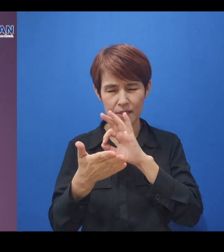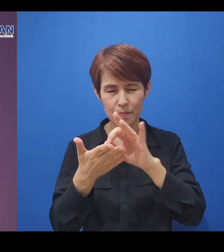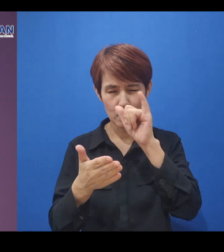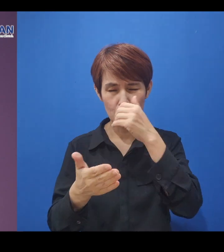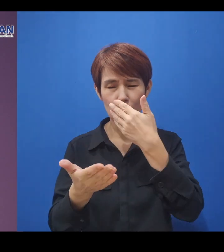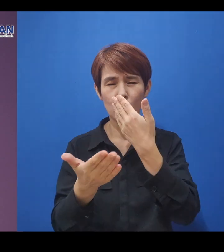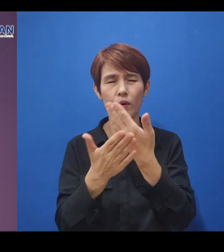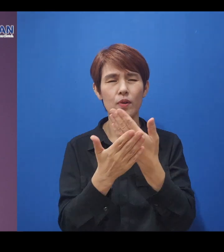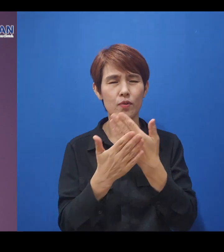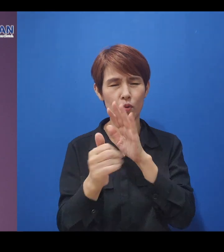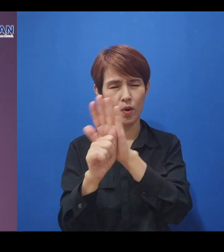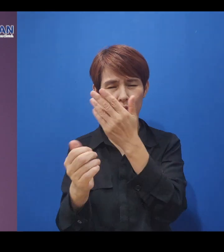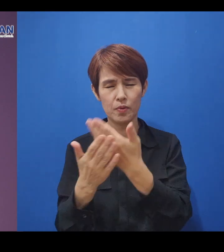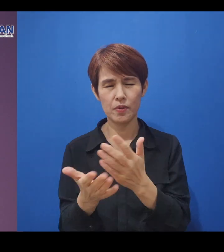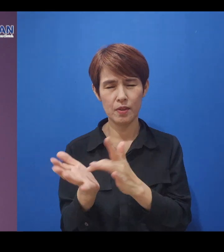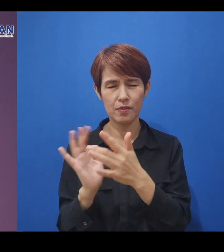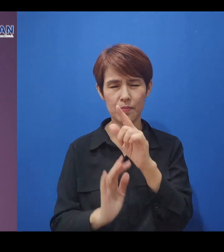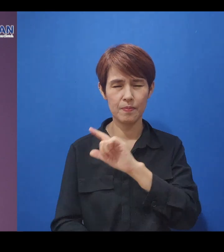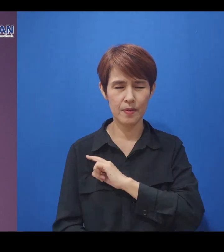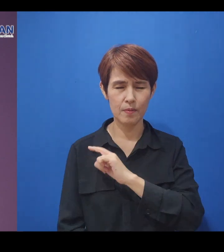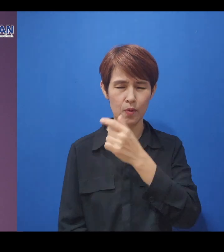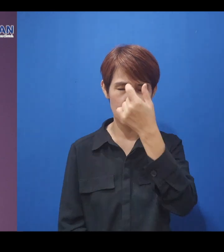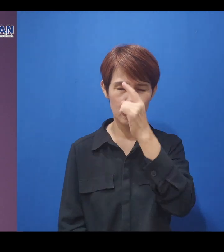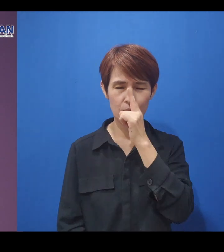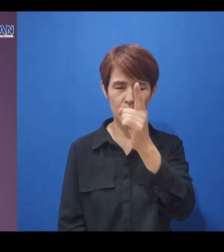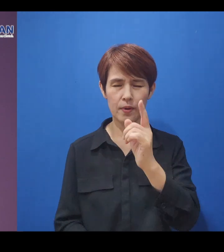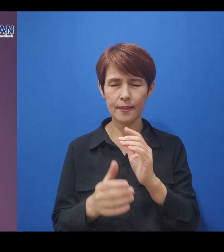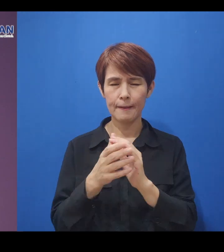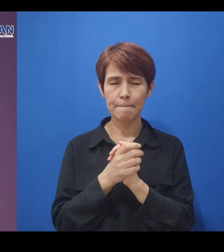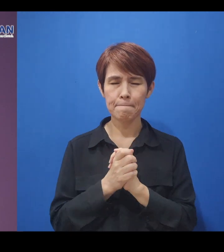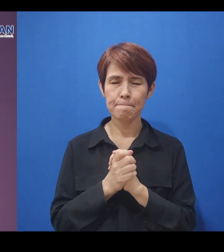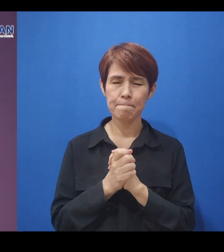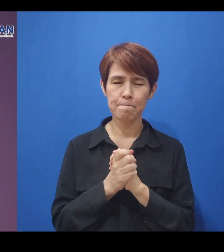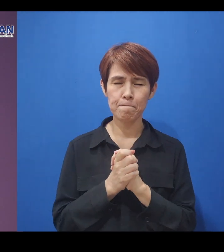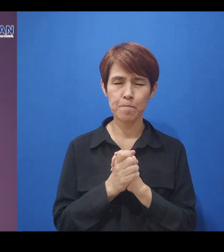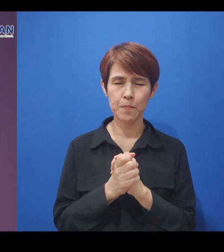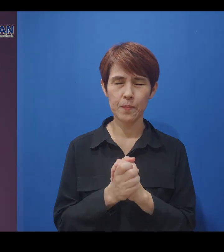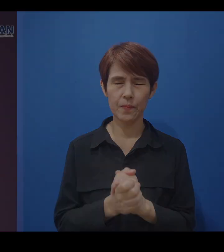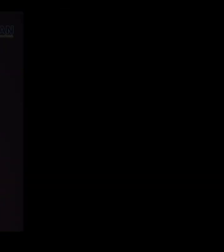주시옵소서. 주 예수님의 이름으로 기도하옵나이다. 아멘.